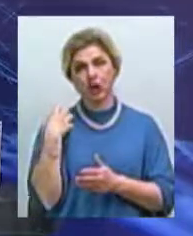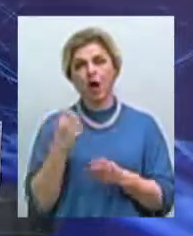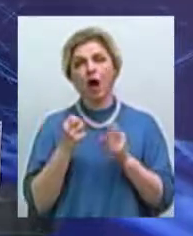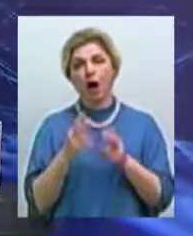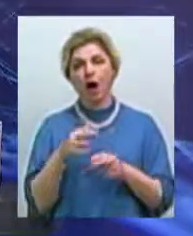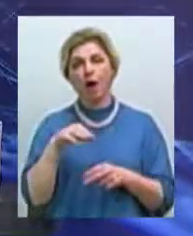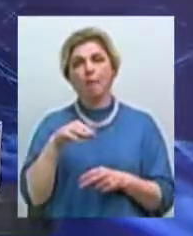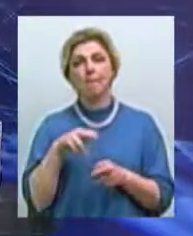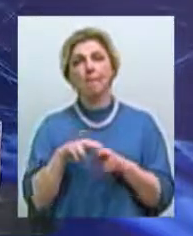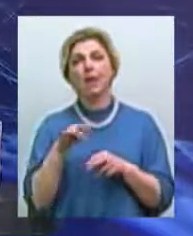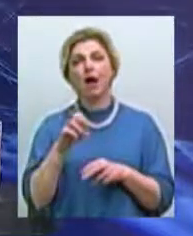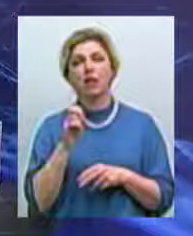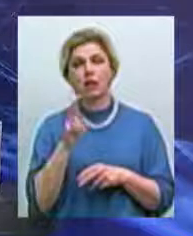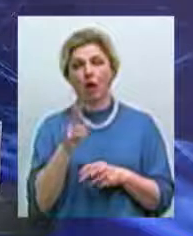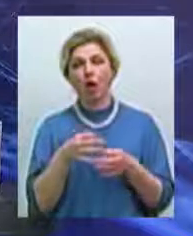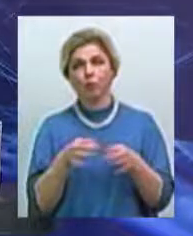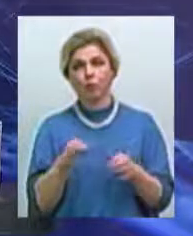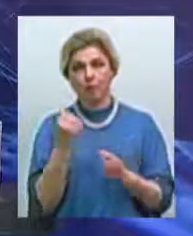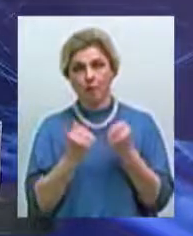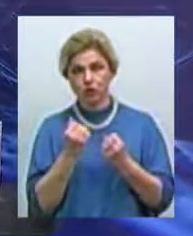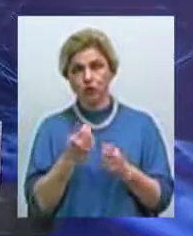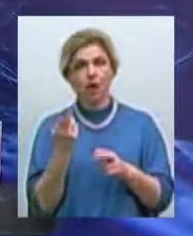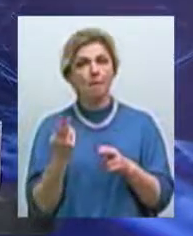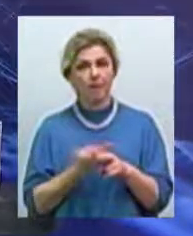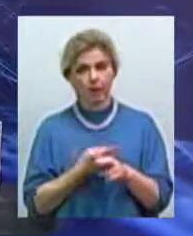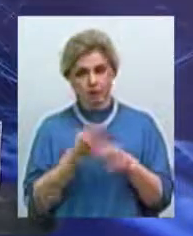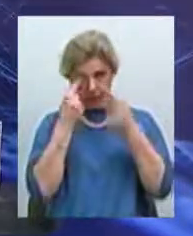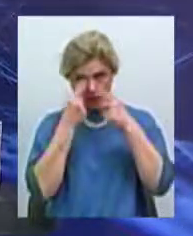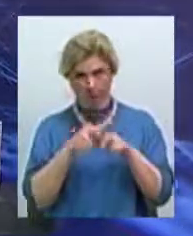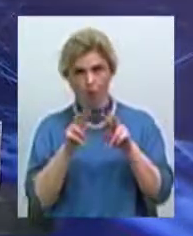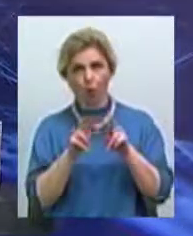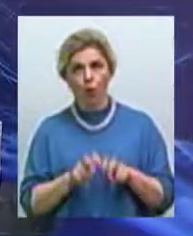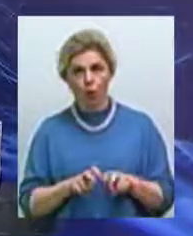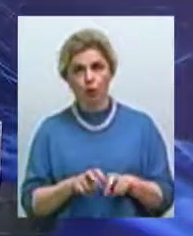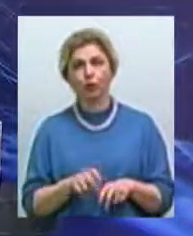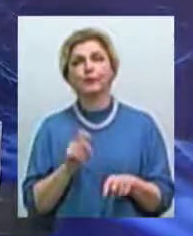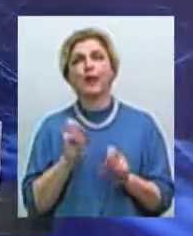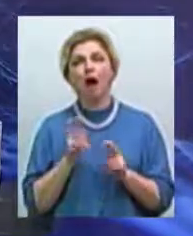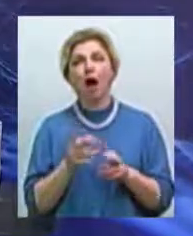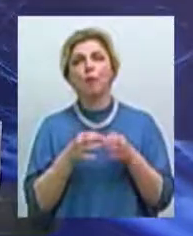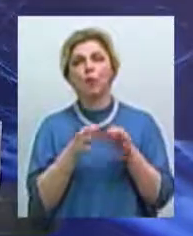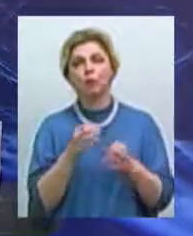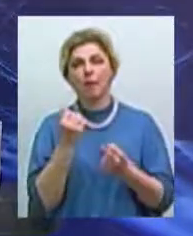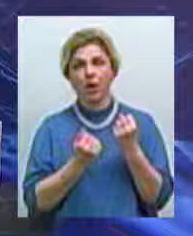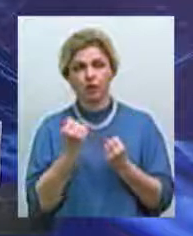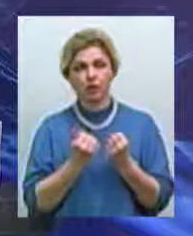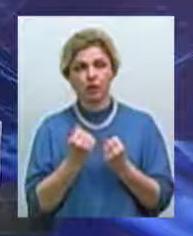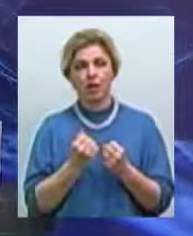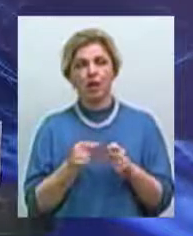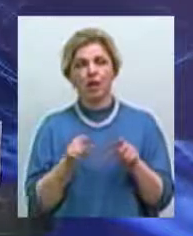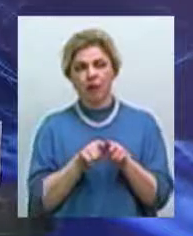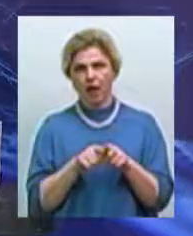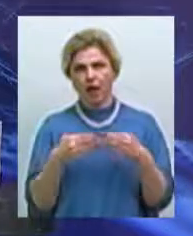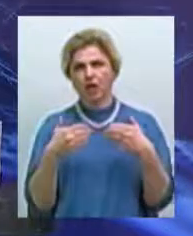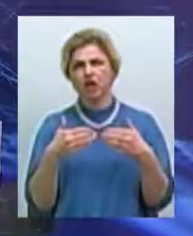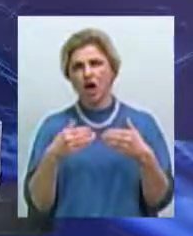випустив автомобіль на лінію без технічного огляду. Як механік випустив автомобіль в такому состоянні, державі такі от двері,